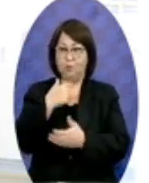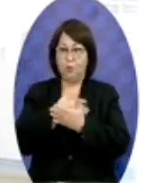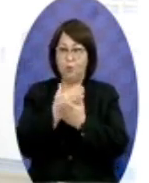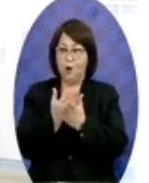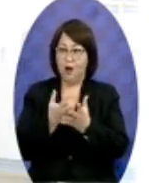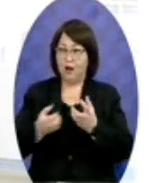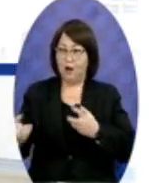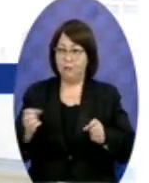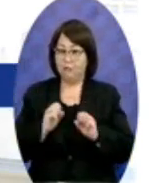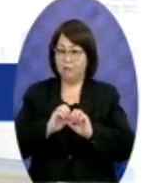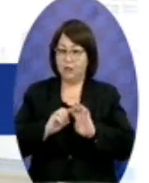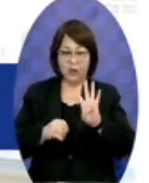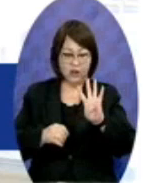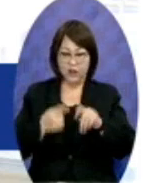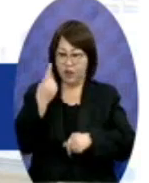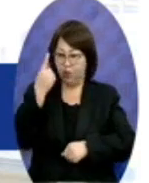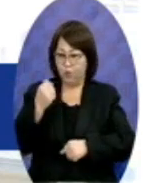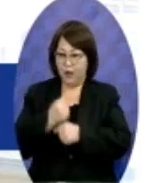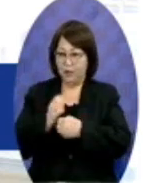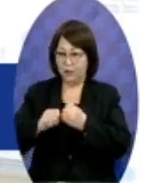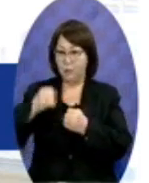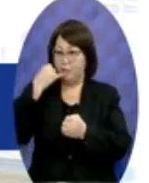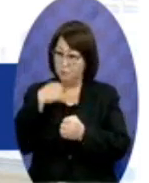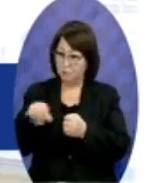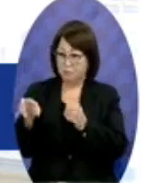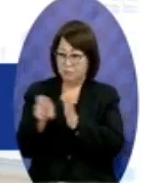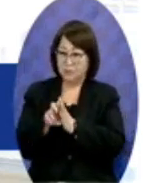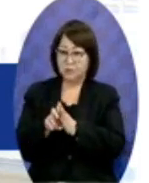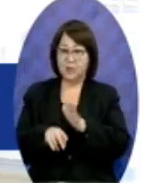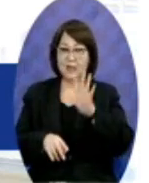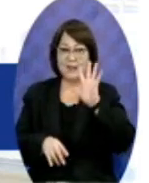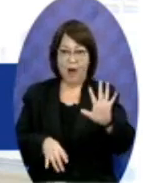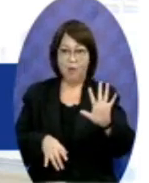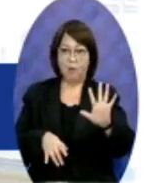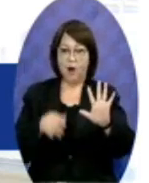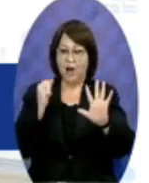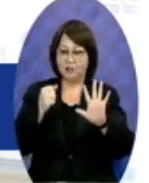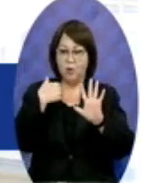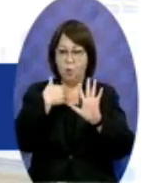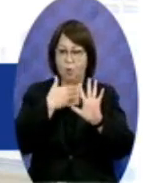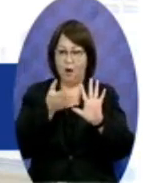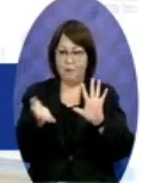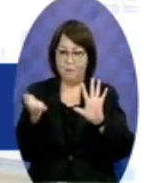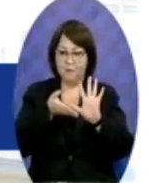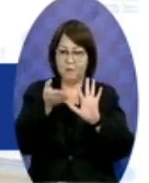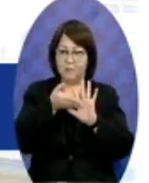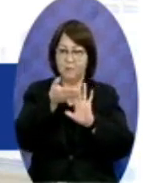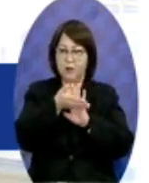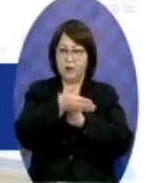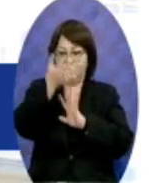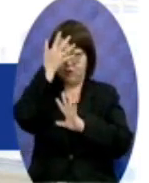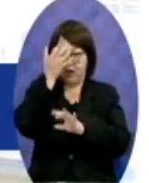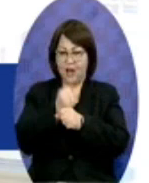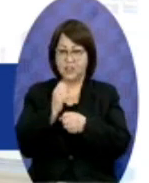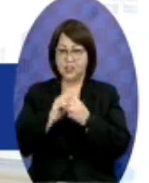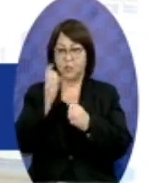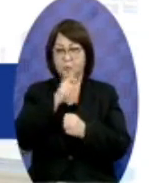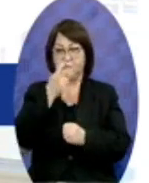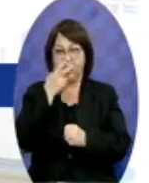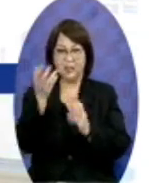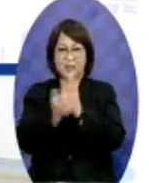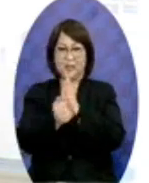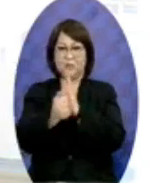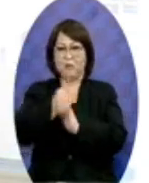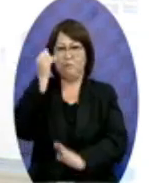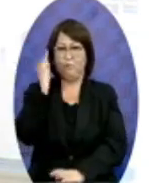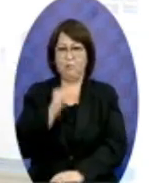ихтгэлийг одоо гаргаж ирсэн. Тэр маань өөрөө юу гэхээр зэрэг тэр хэмжээгээр бид нар тийм ээ төрийн албан хаагч тийм чадваргүй гэсэн юм үнэлгийг бол гадаад эрдэмтдэд гаргаж байна. Мэдээж яг